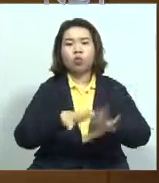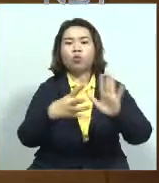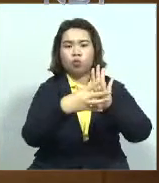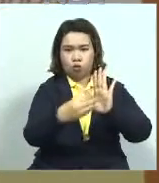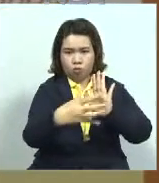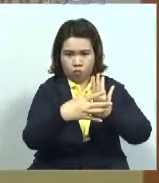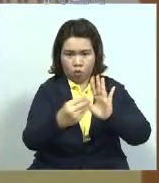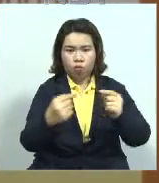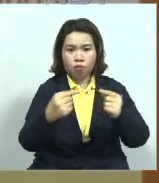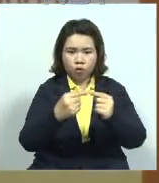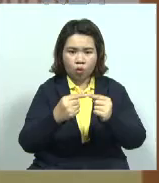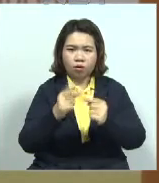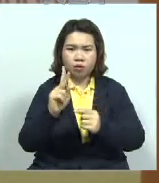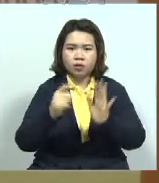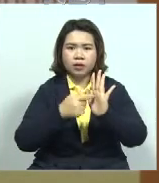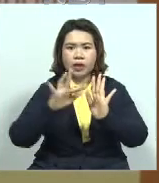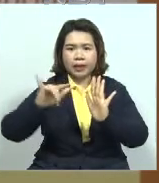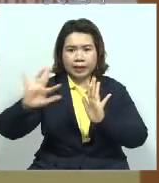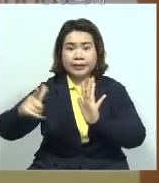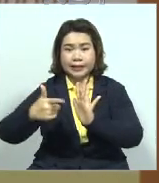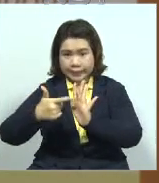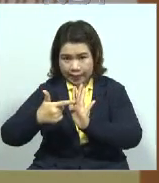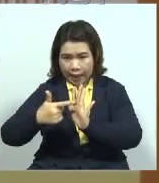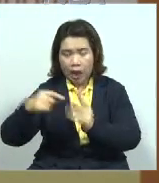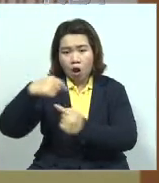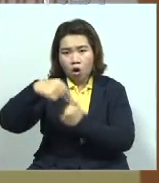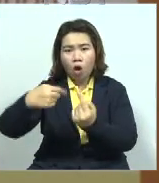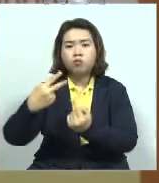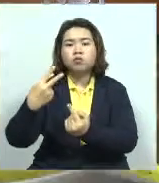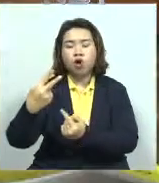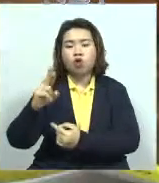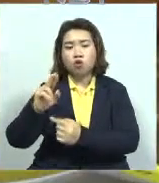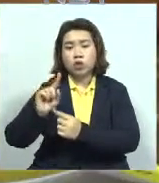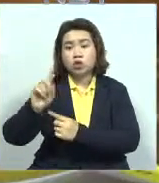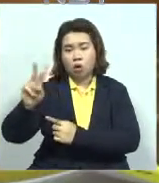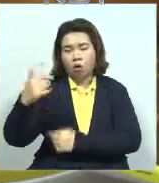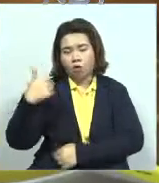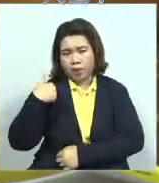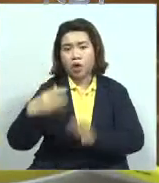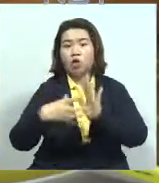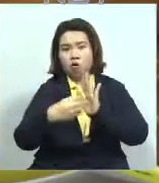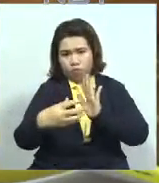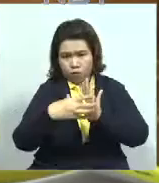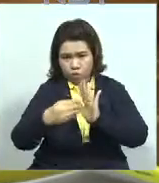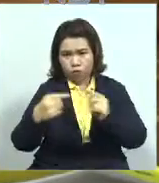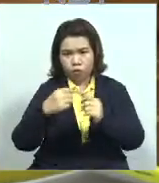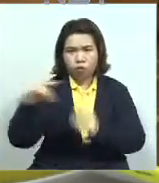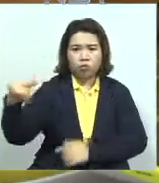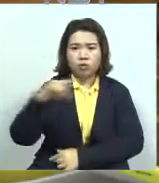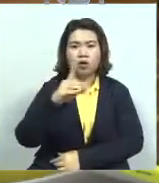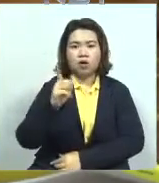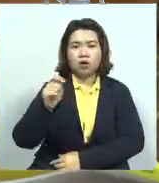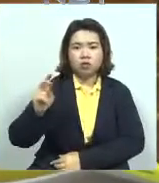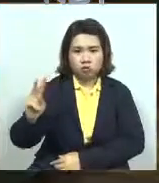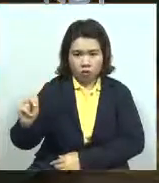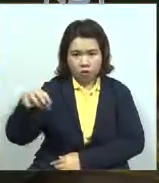ารสกัดจากกัญชาทางการแพทย์รุ่นที่2ที่กรมการแพทย์จัดขึ้นที่โรงแรมอามาลีดอนเมืองแอร์พอร์ตนายแพทย์สม